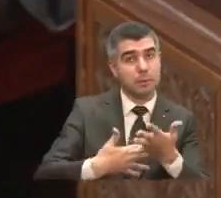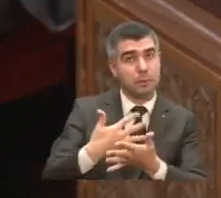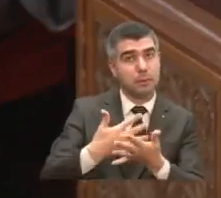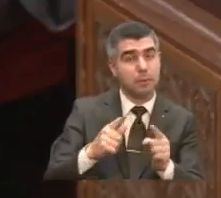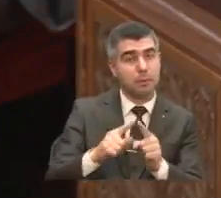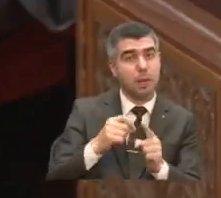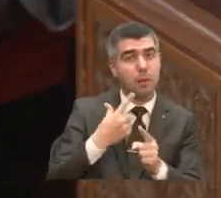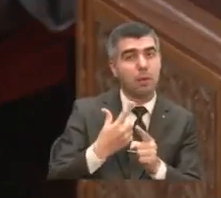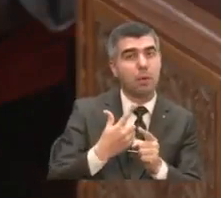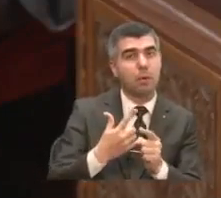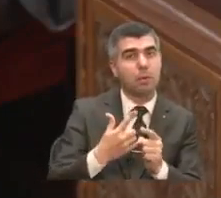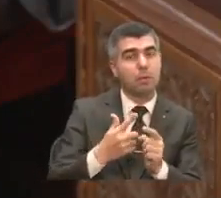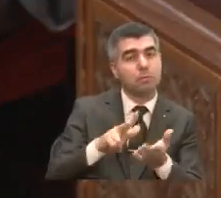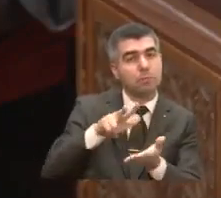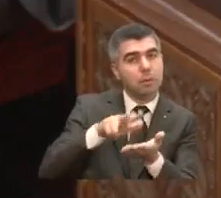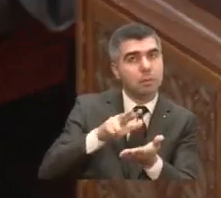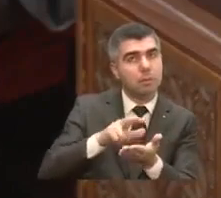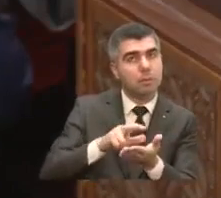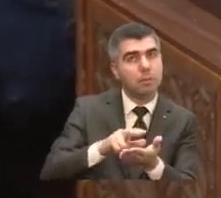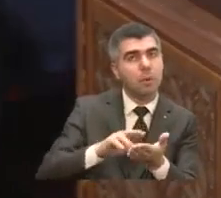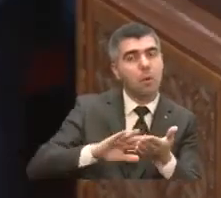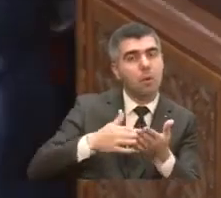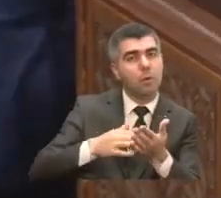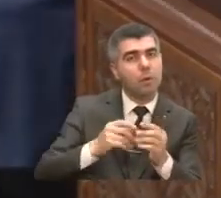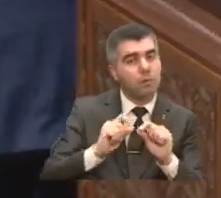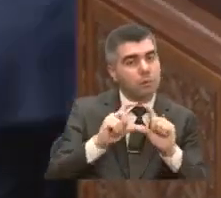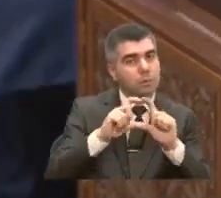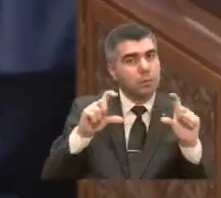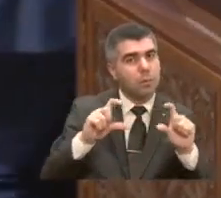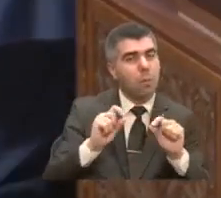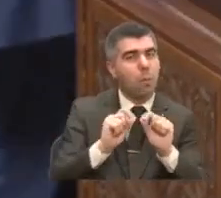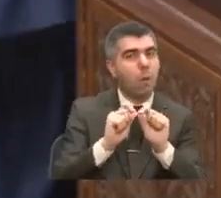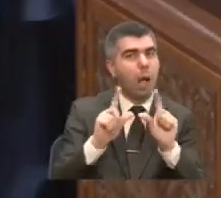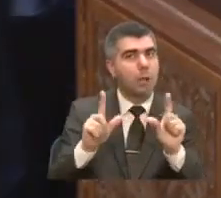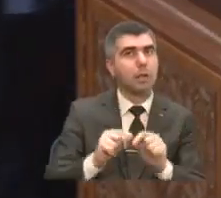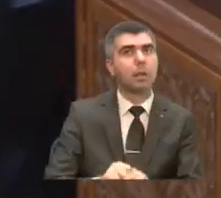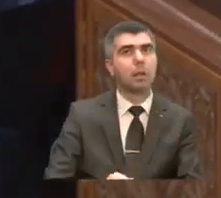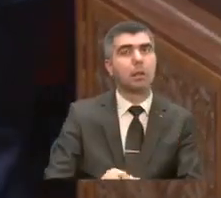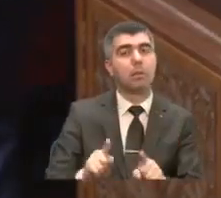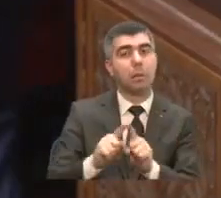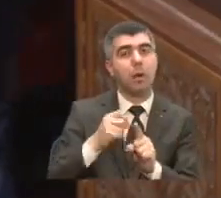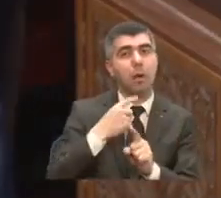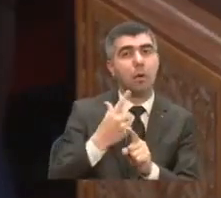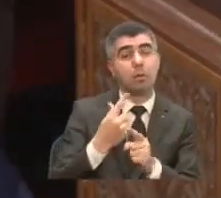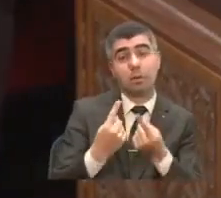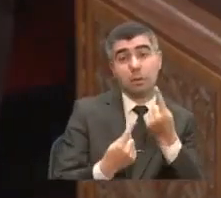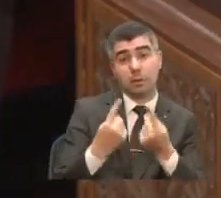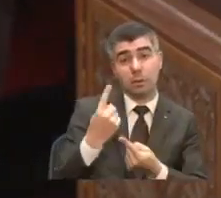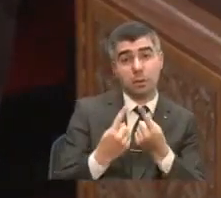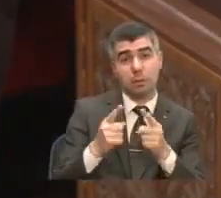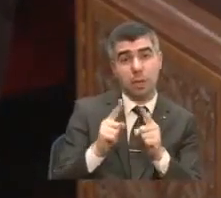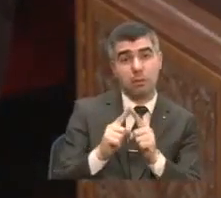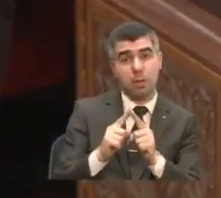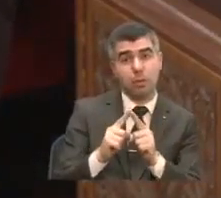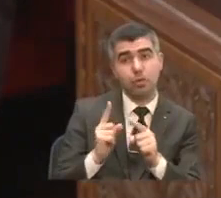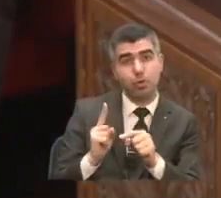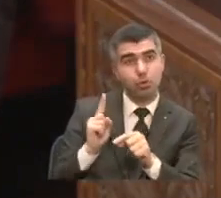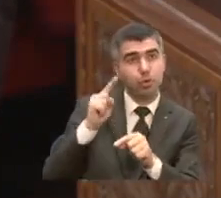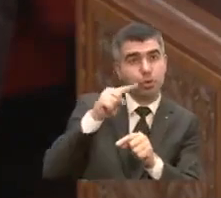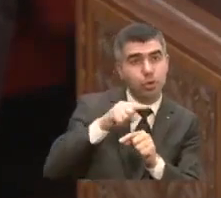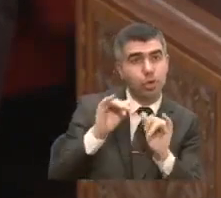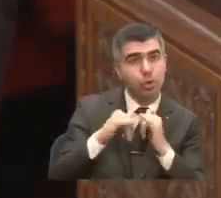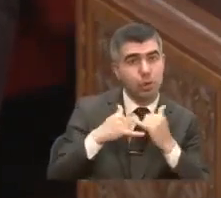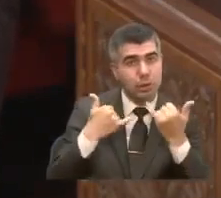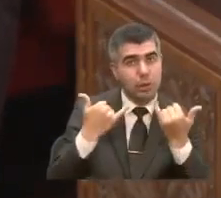به المرسوم هو تيقول صريح العبارة أنه ذاك المحضر ديال المعاينة يقوم مقام الرخصة، لكن حنا